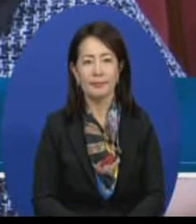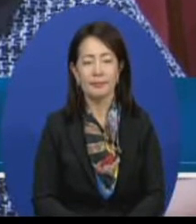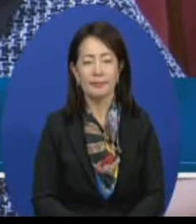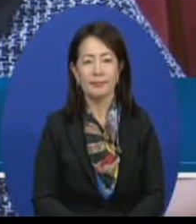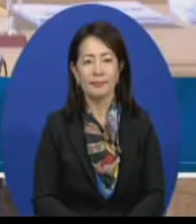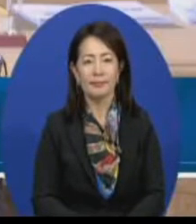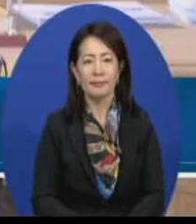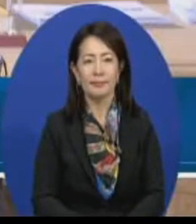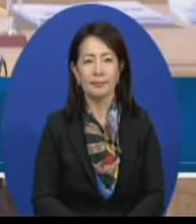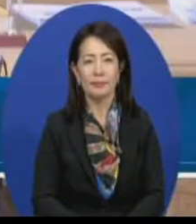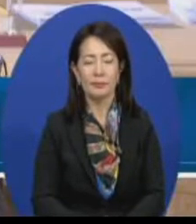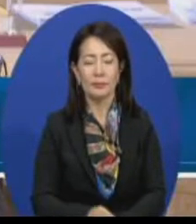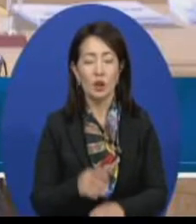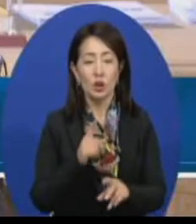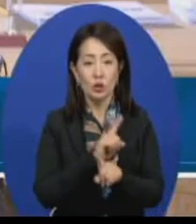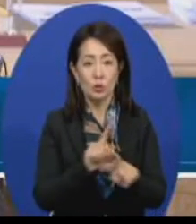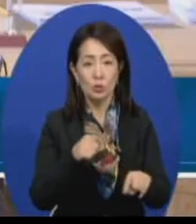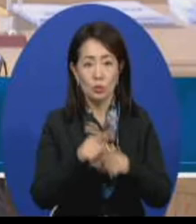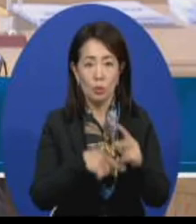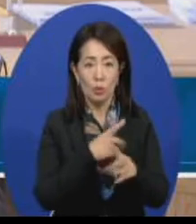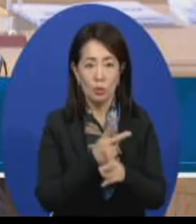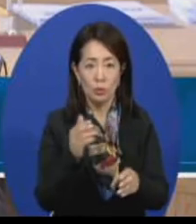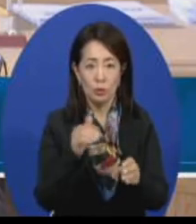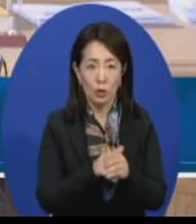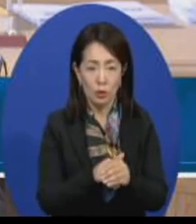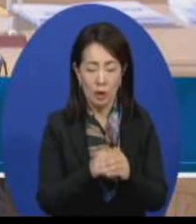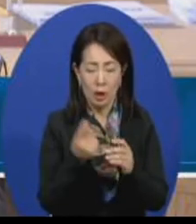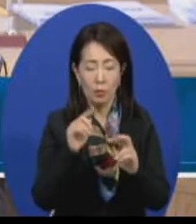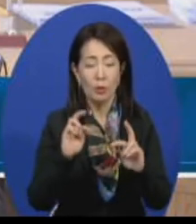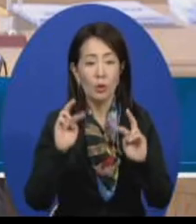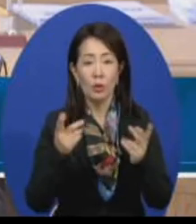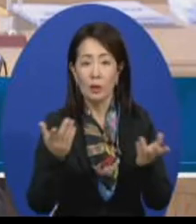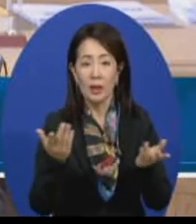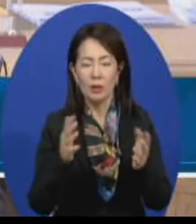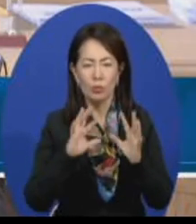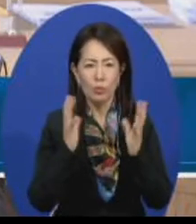Зөрчлийн тухай хувьд орох хамгийн том өөрчлөлт бол дийлэнх зөрчилд